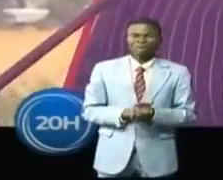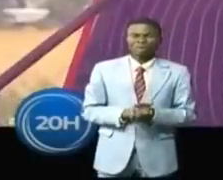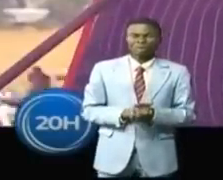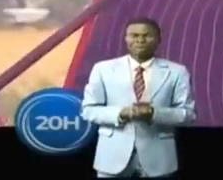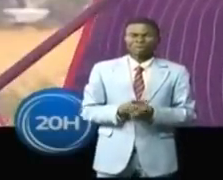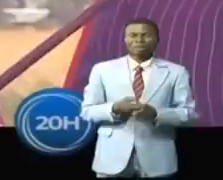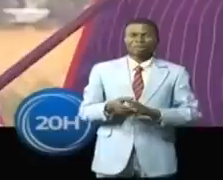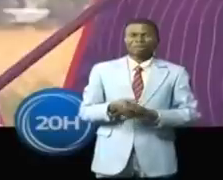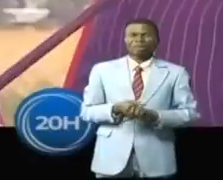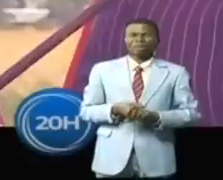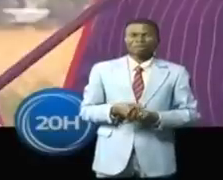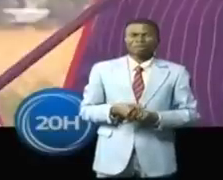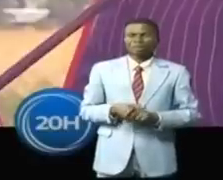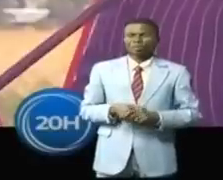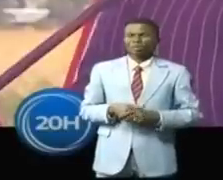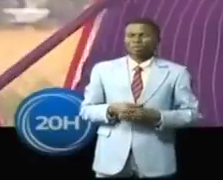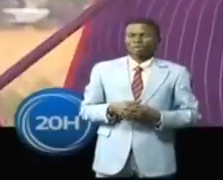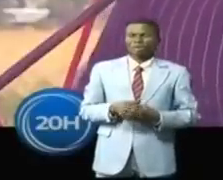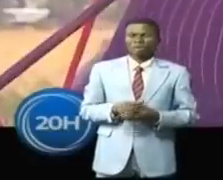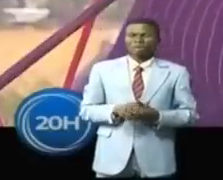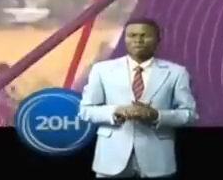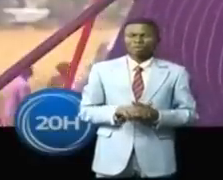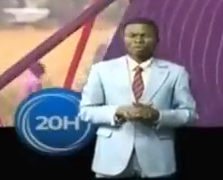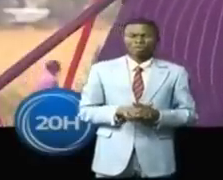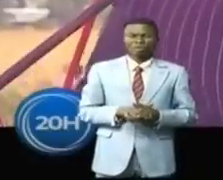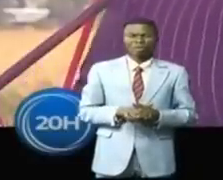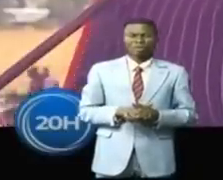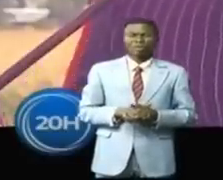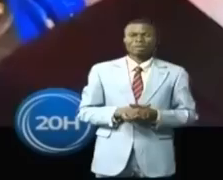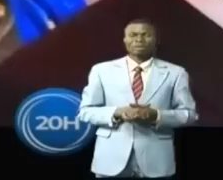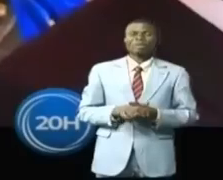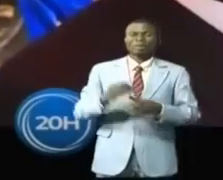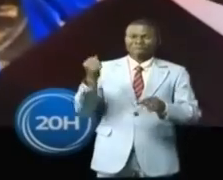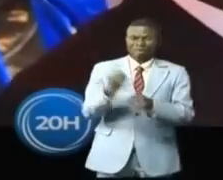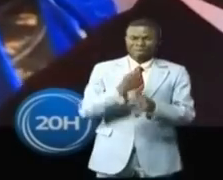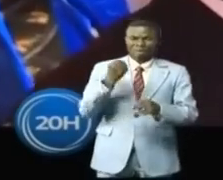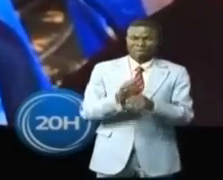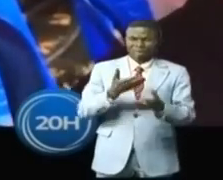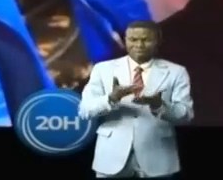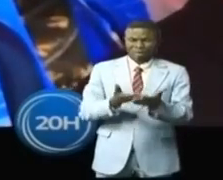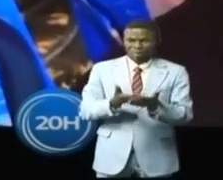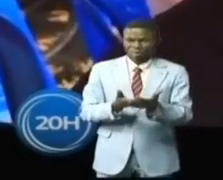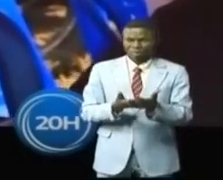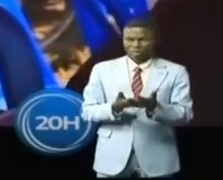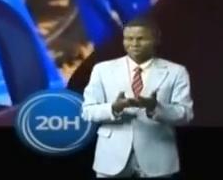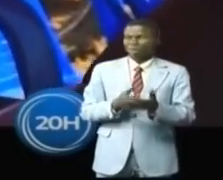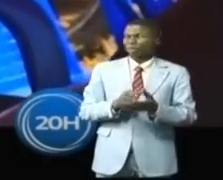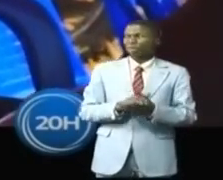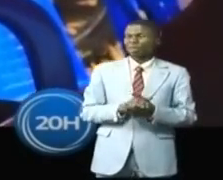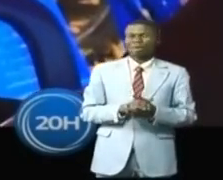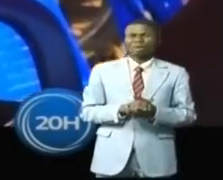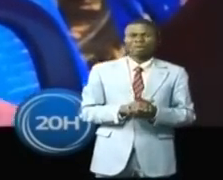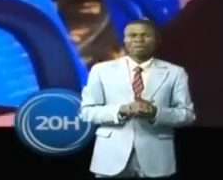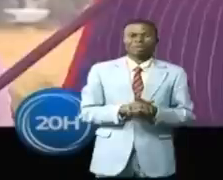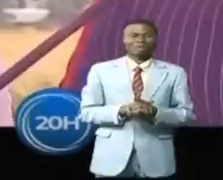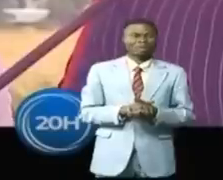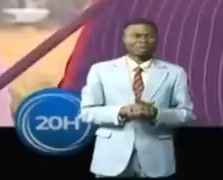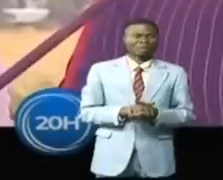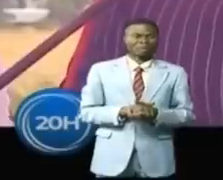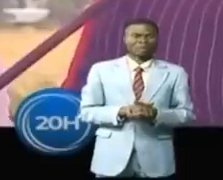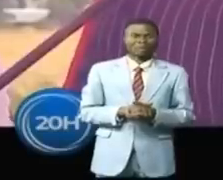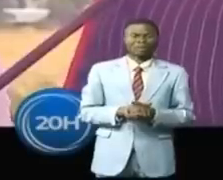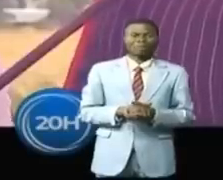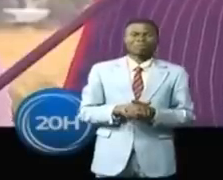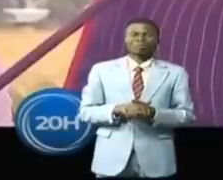de vulgarisation et de paiement volontaire. La phase des opérations de recouvrement forcé. Le paiement de l'impôt réel sur les véhicules